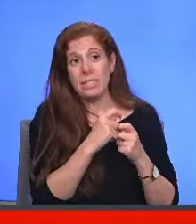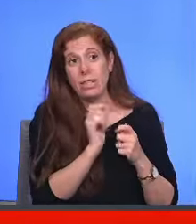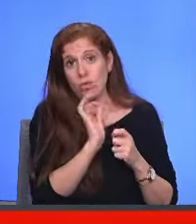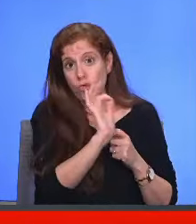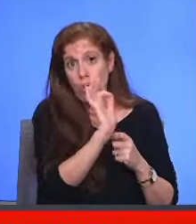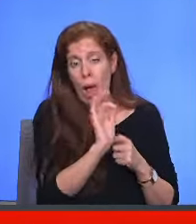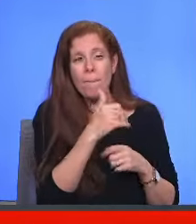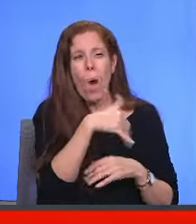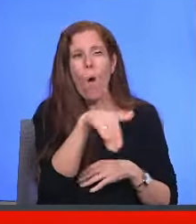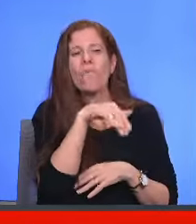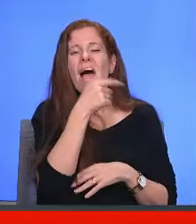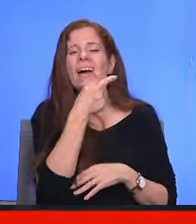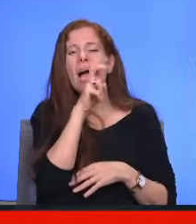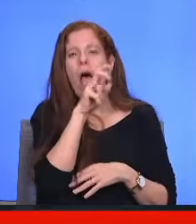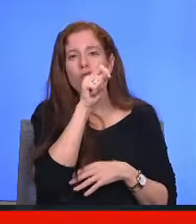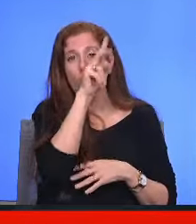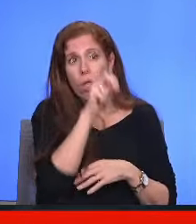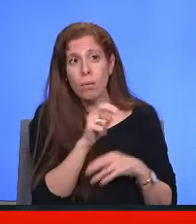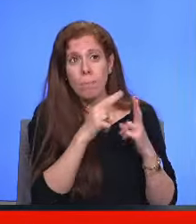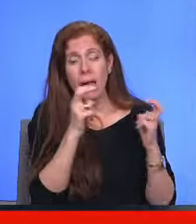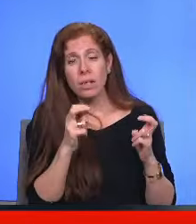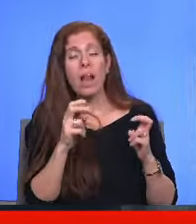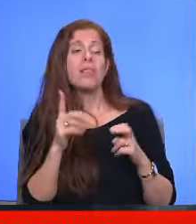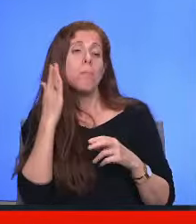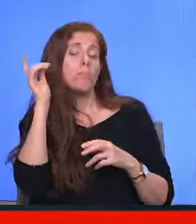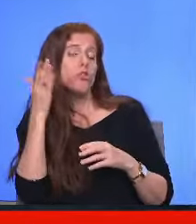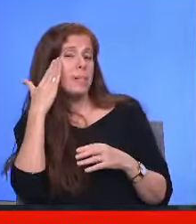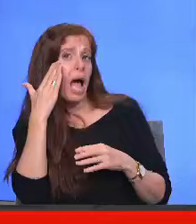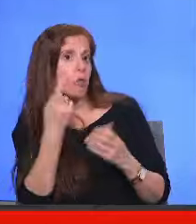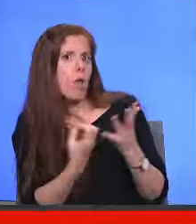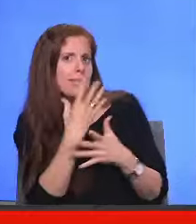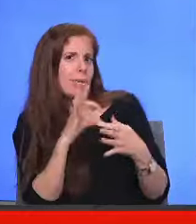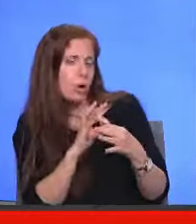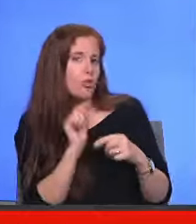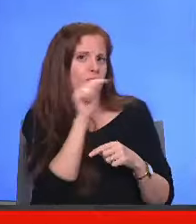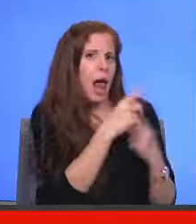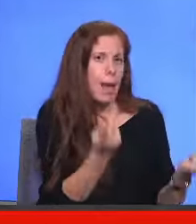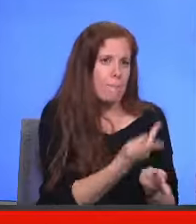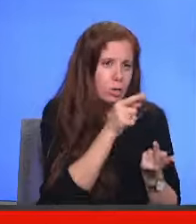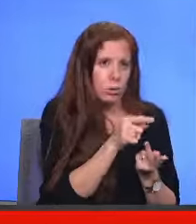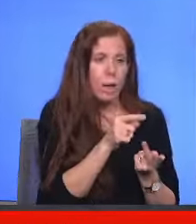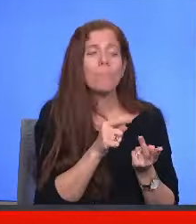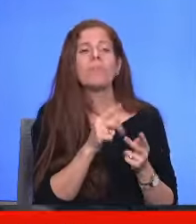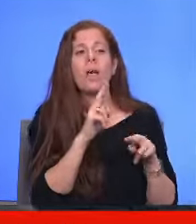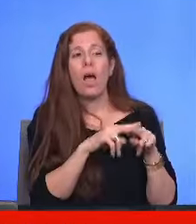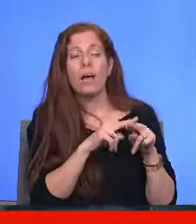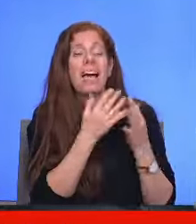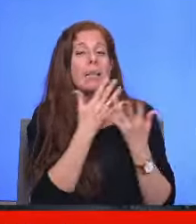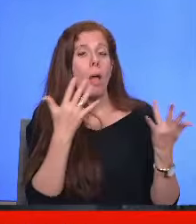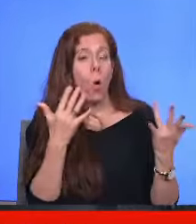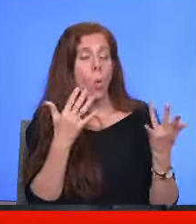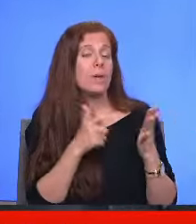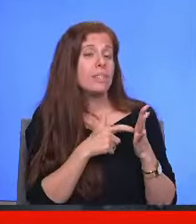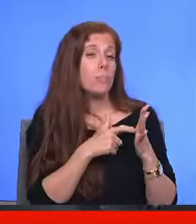ידי מכרה שלא הצליחה ליצור את הקשר והלכה לחפש אותה. בשעות הראשונות של החקירה הלכו והתבררו מעט יותר נסיבות המקרה